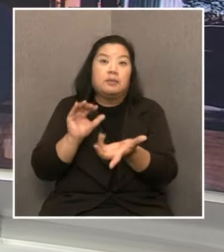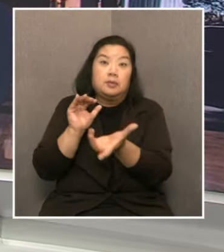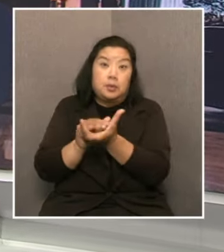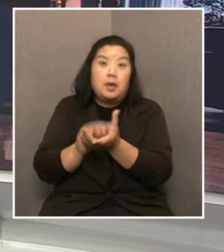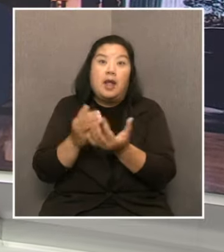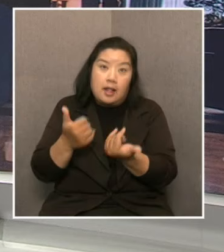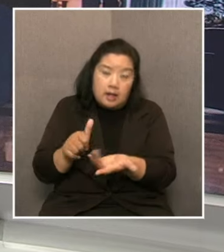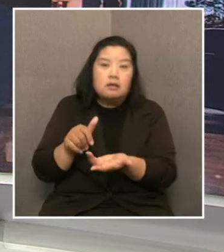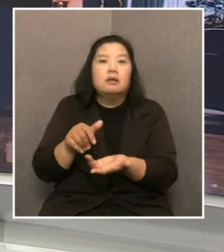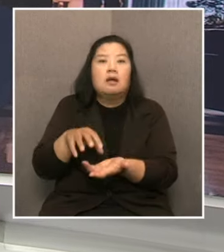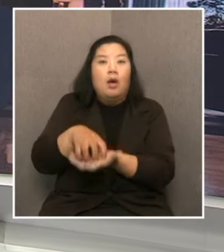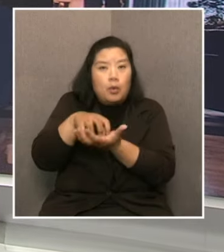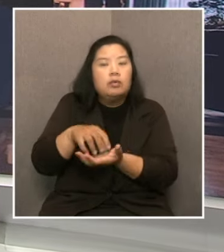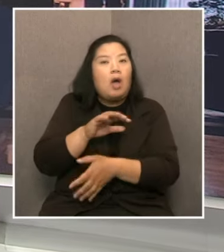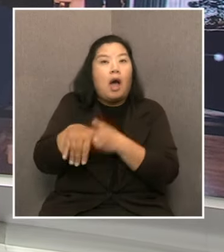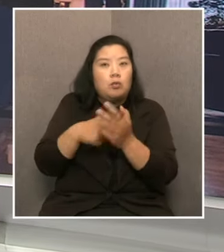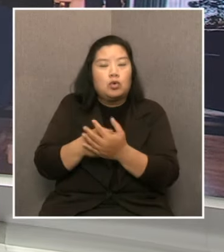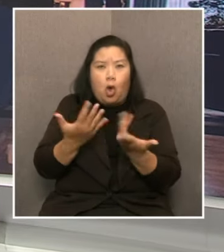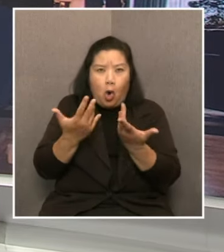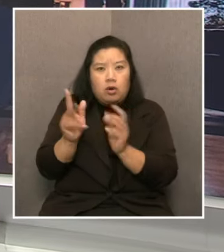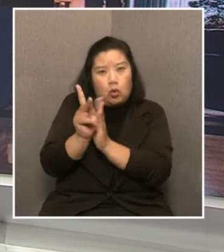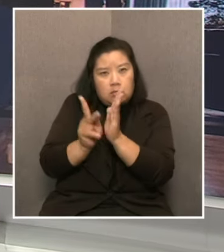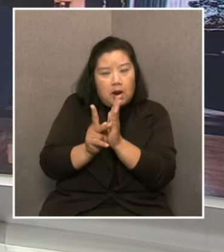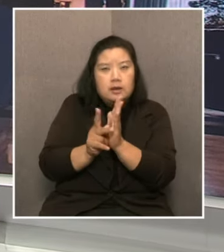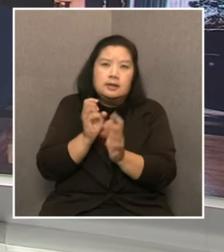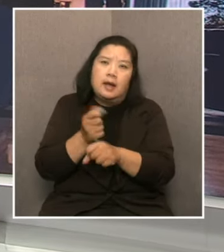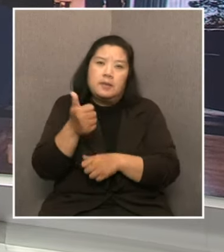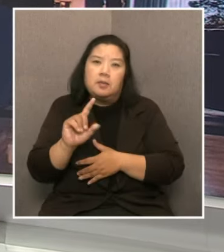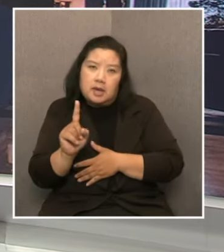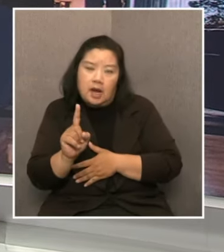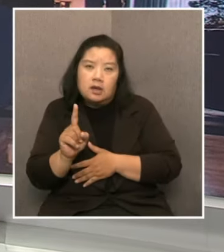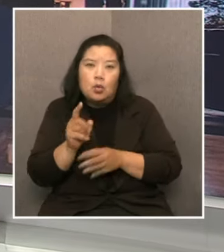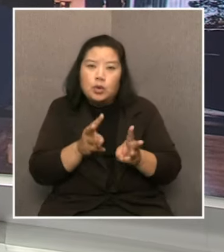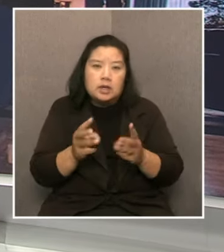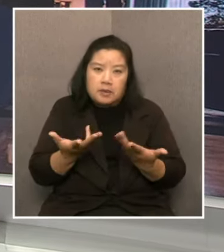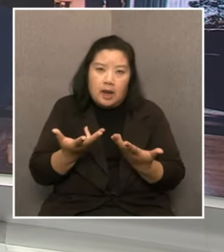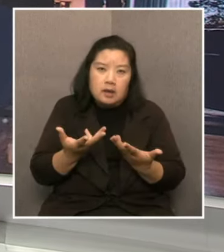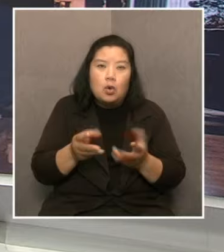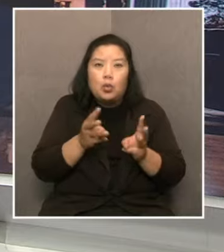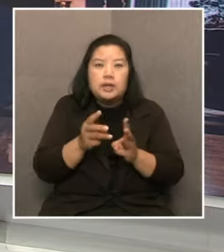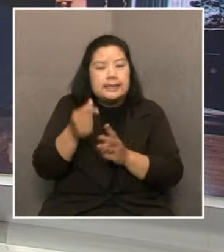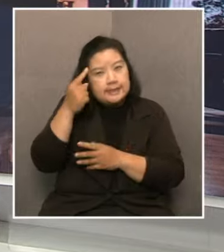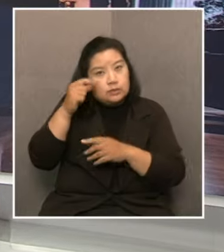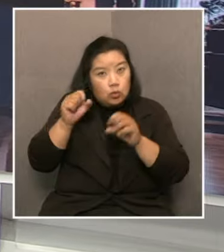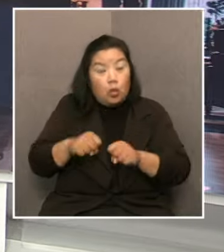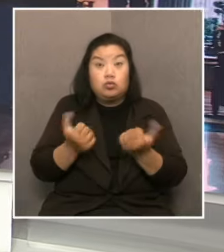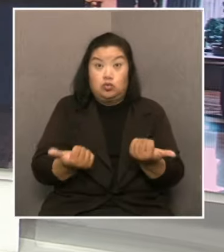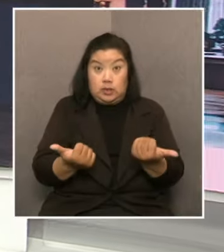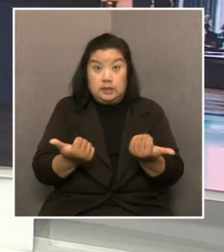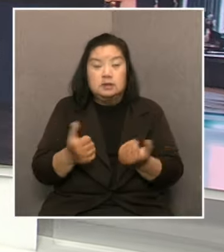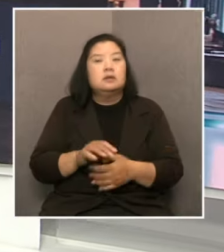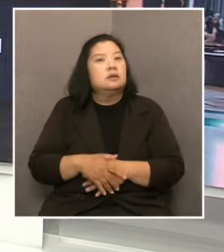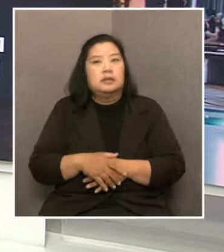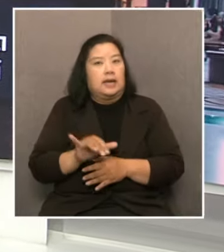ระหว่างการศึกษาแม่บทกฎหมายอย่างละเอียดถึงรูปแบบวิธีการแล้วก็หลักเกณฑ์แม้ว่าตอนนี้เนี่ยยังไม่ได้มีการ